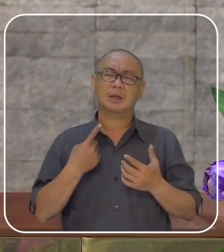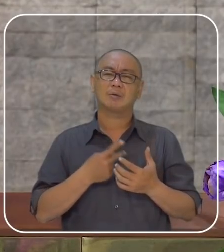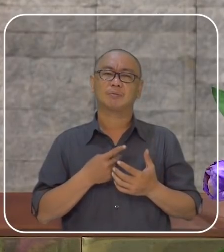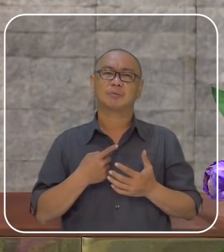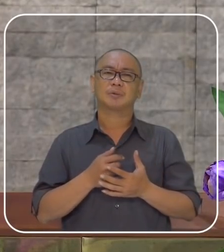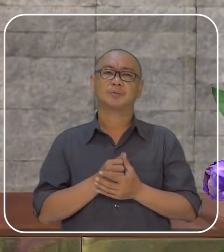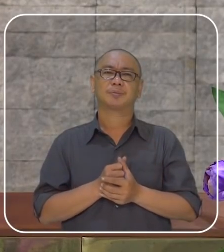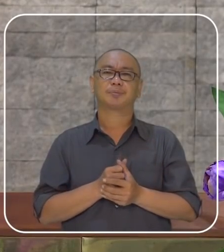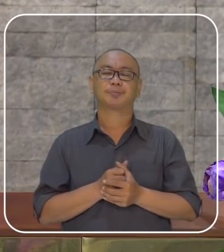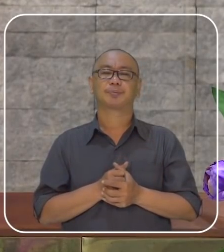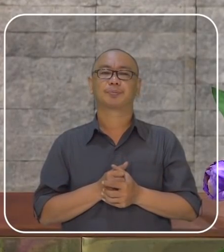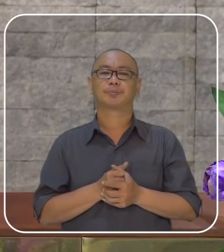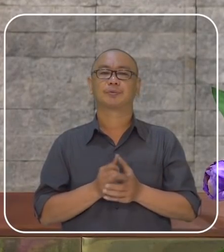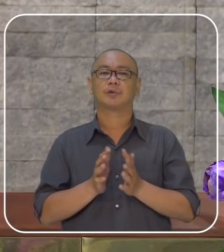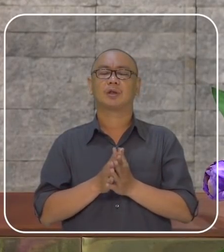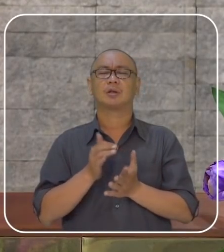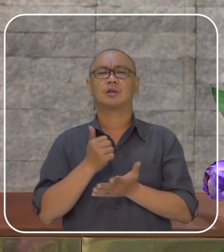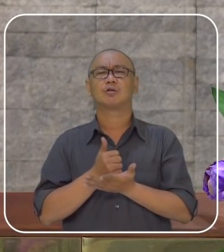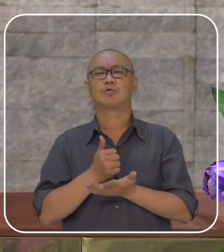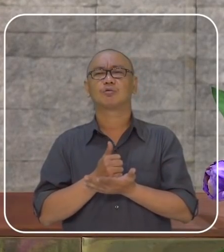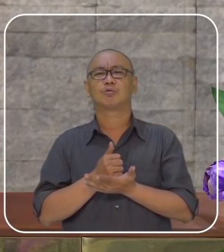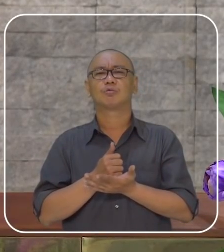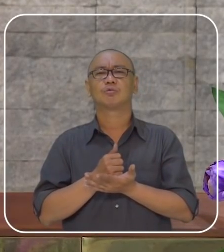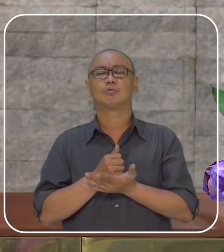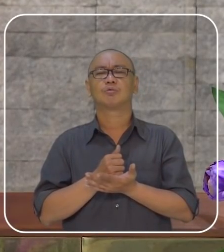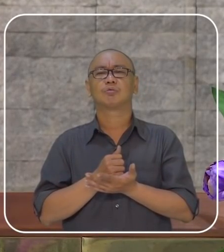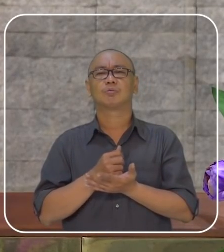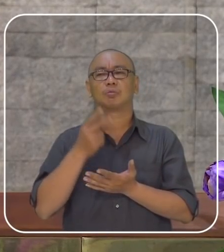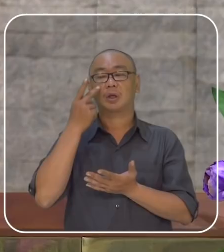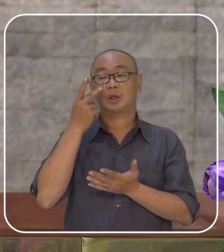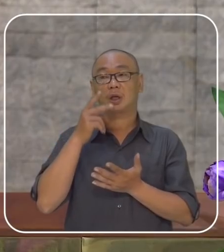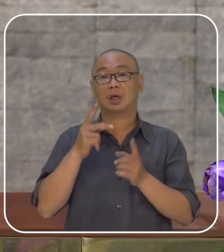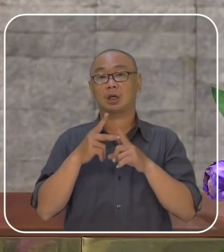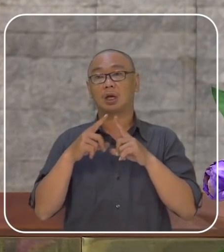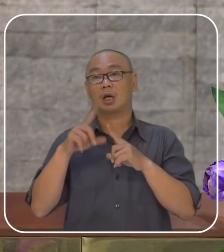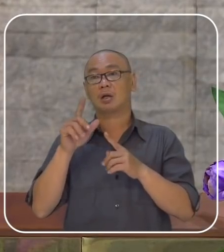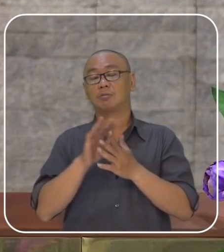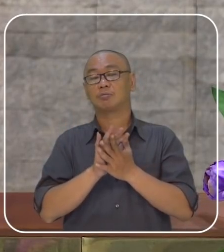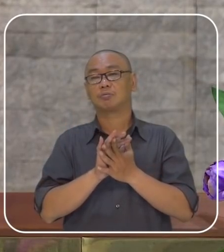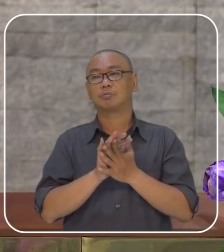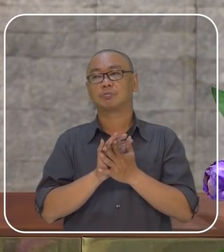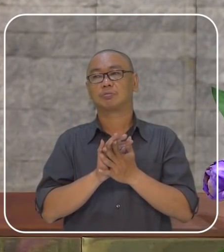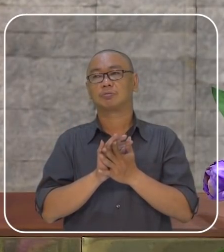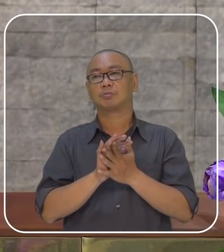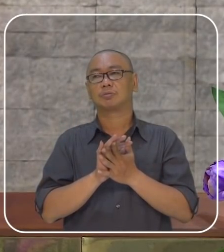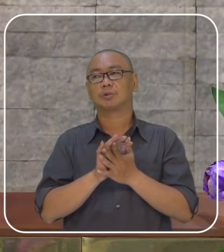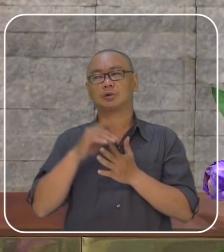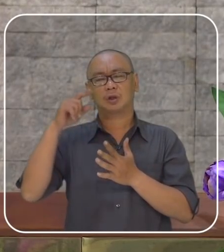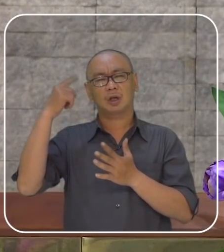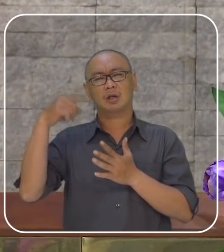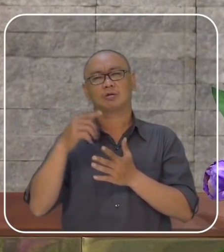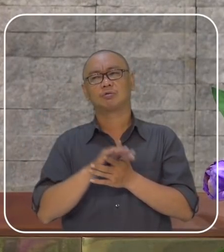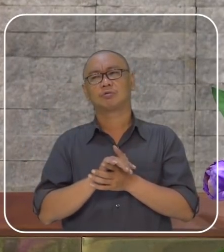ke rumah Tuhan. Dan tentu kami juga akan memperhatikan hal-hal yang